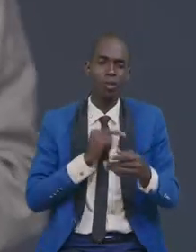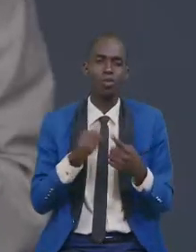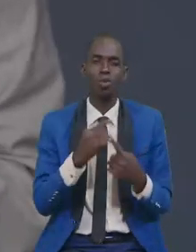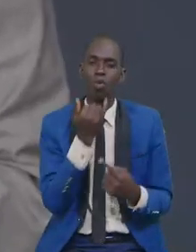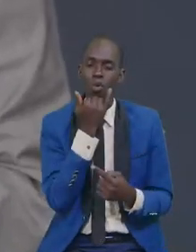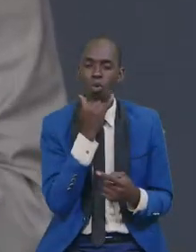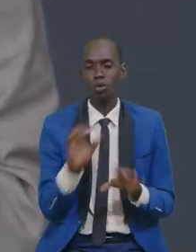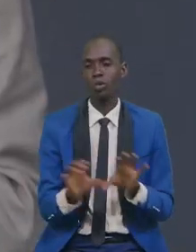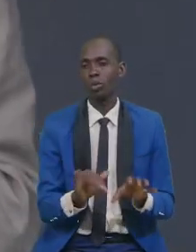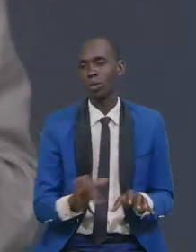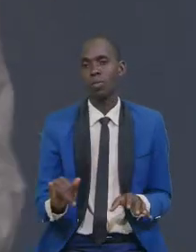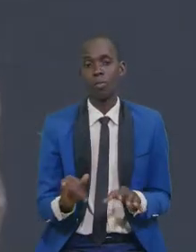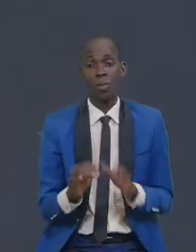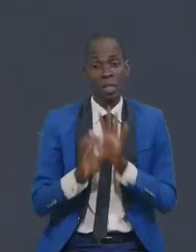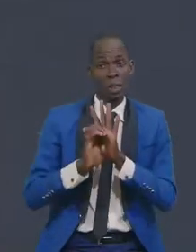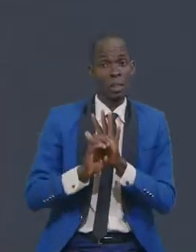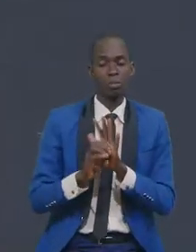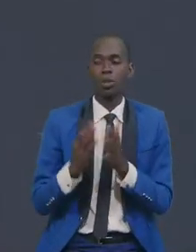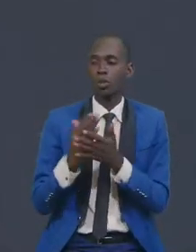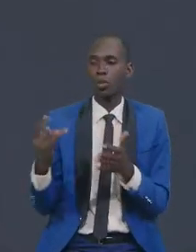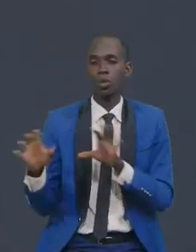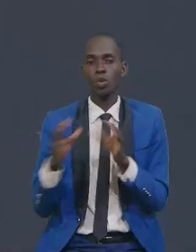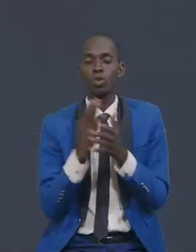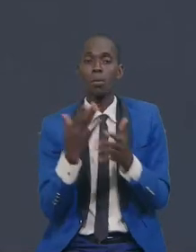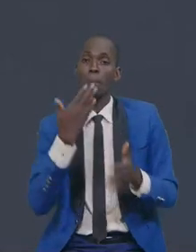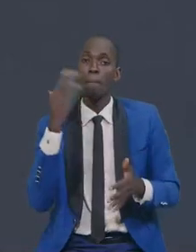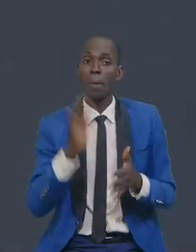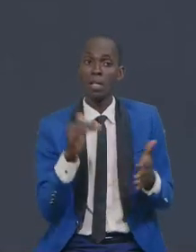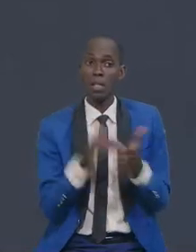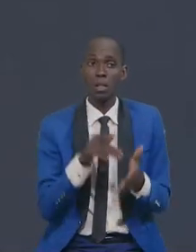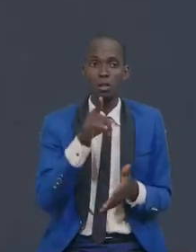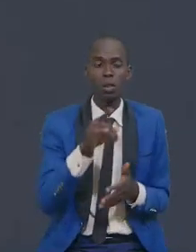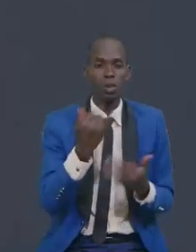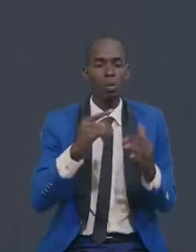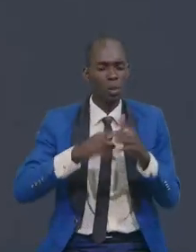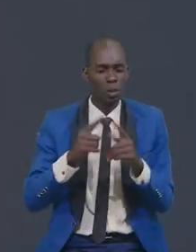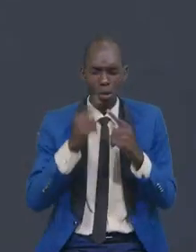actions. Quelqu'un fait quelque chose contre toi et tu as